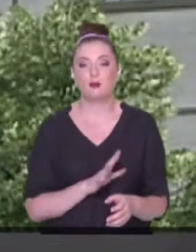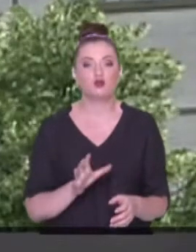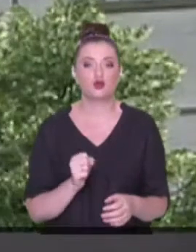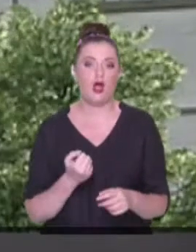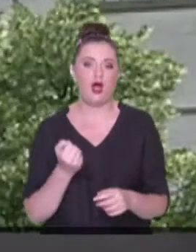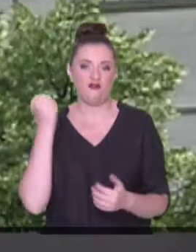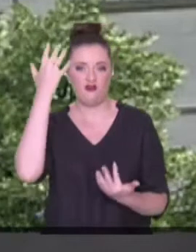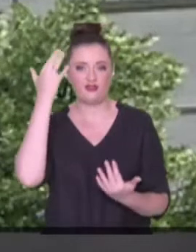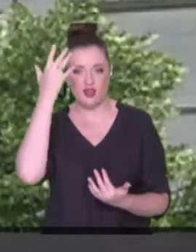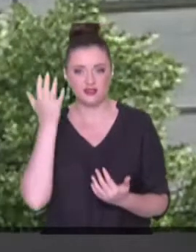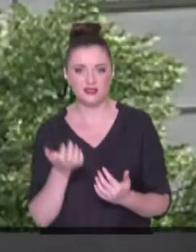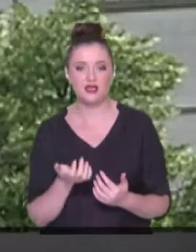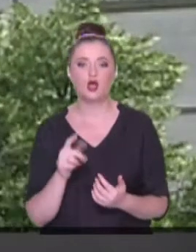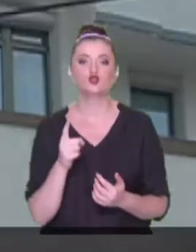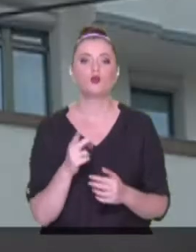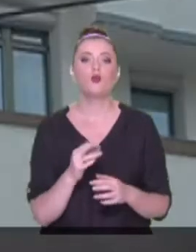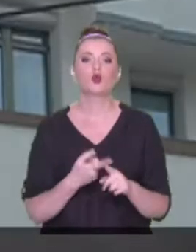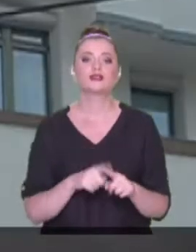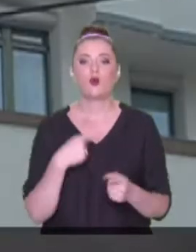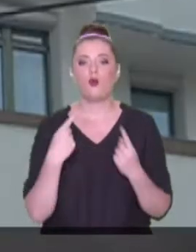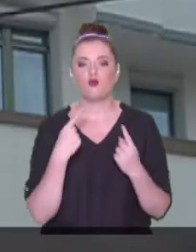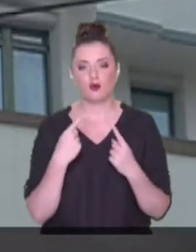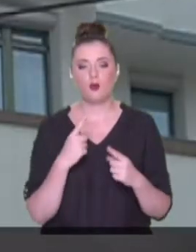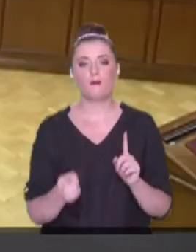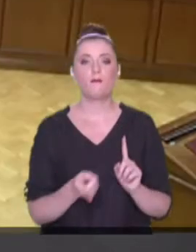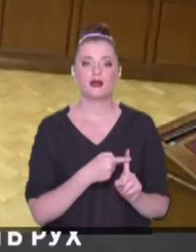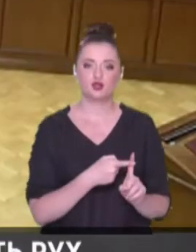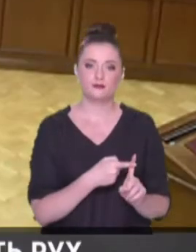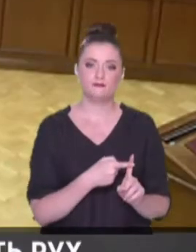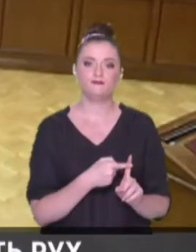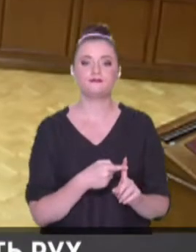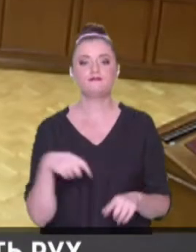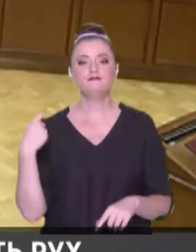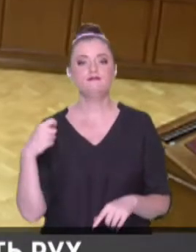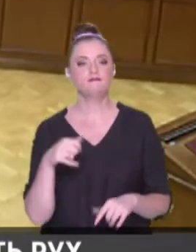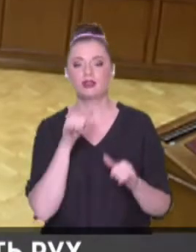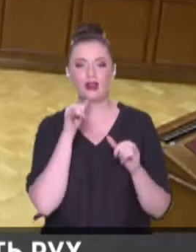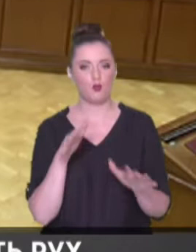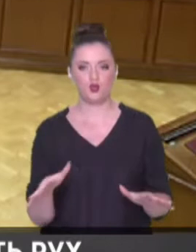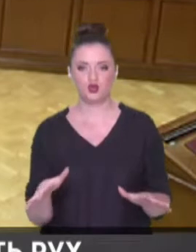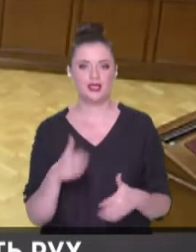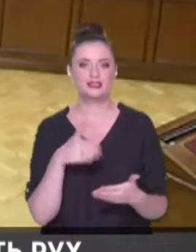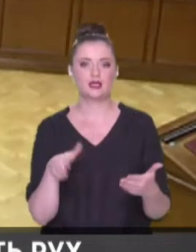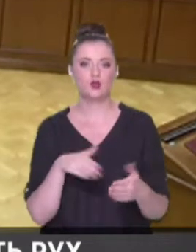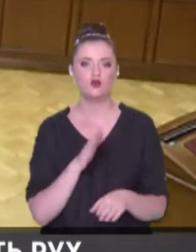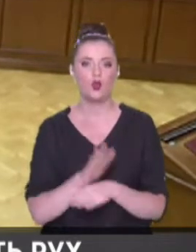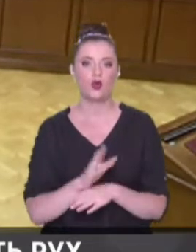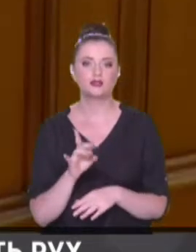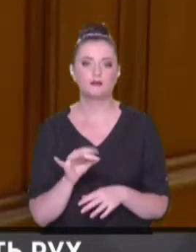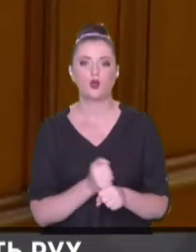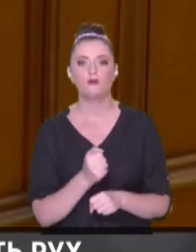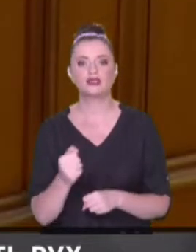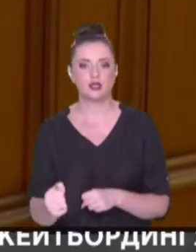фантазії. Значить, чому про це говоримо? Значить, по-перше, президент не може скасовувати укази про